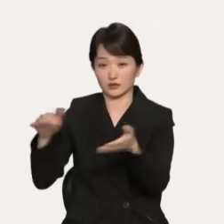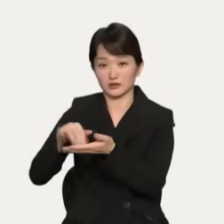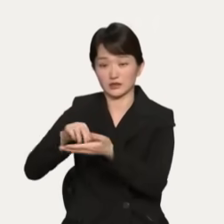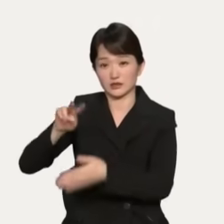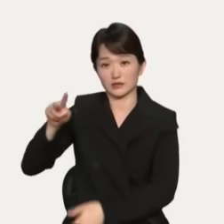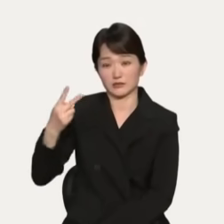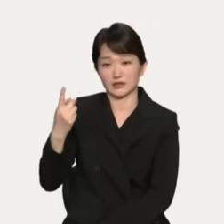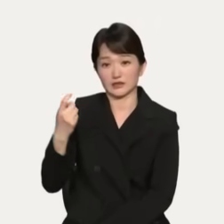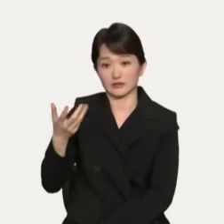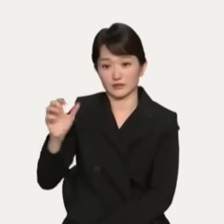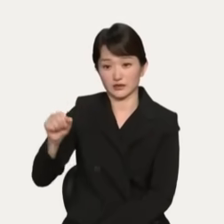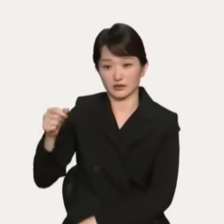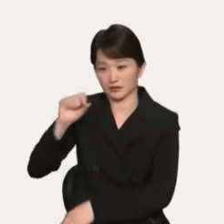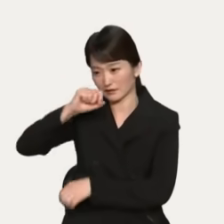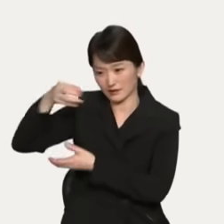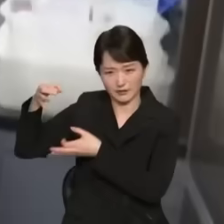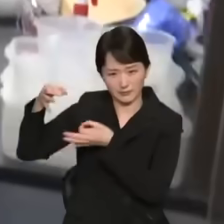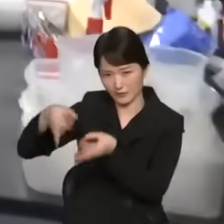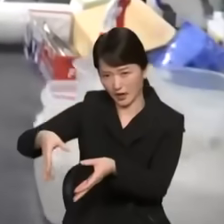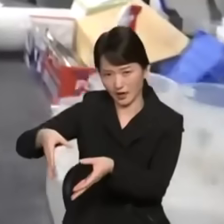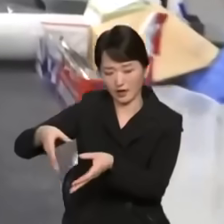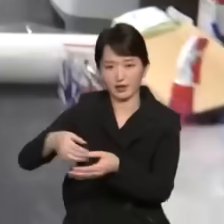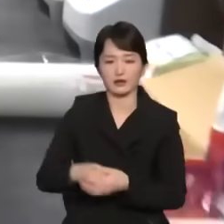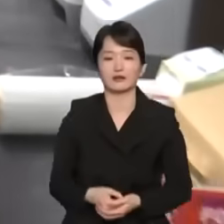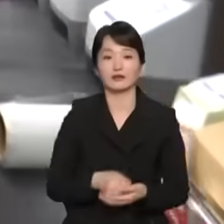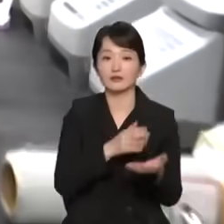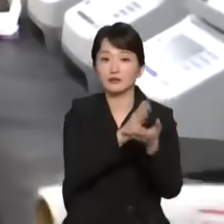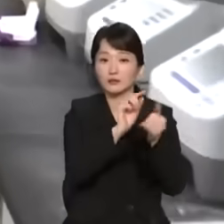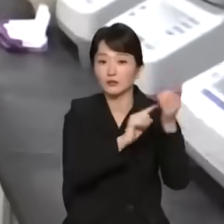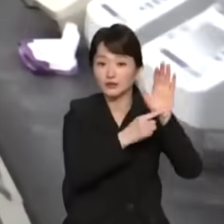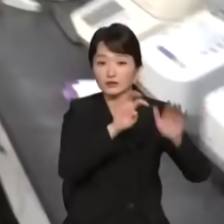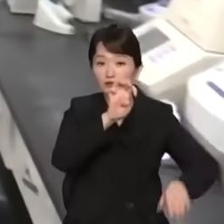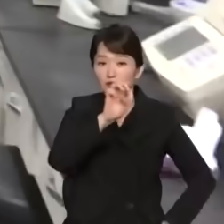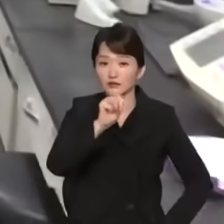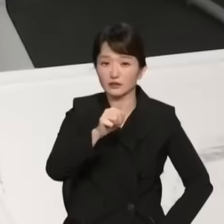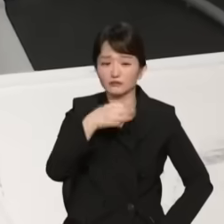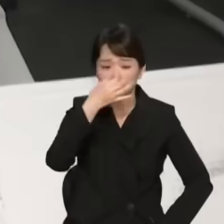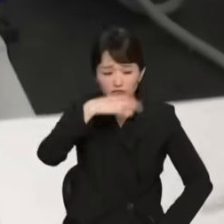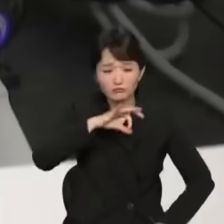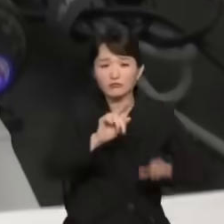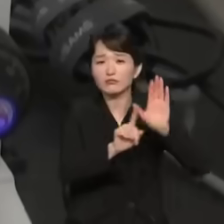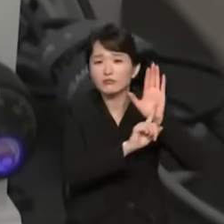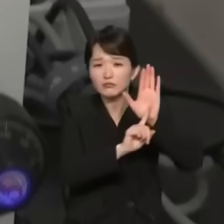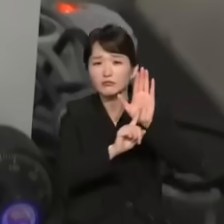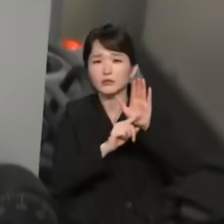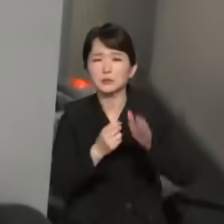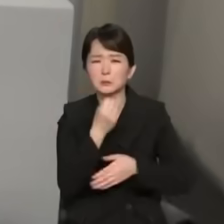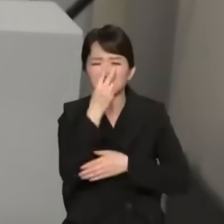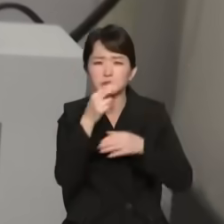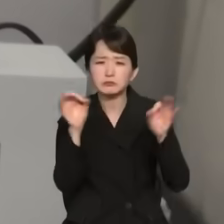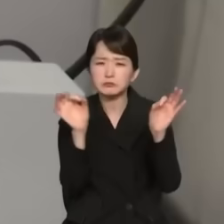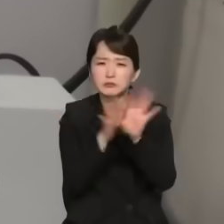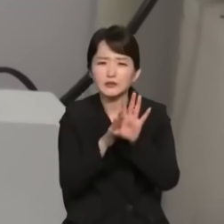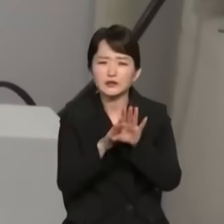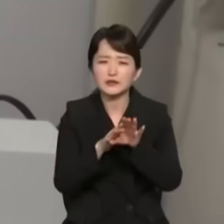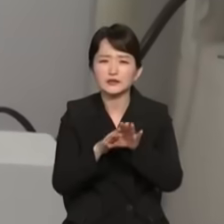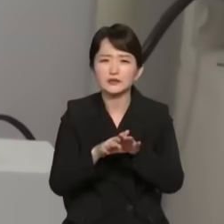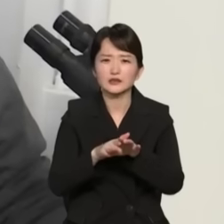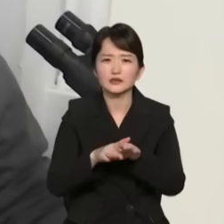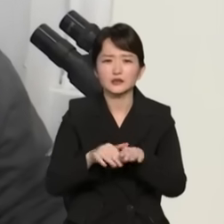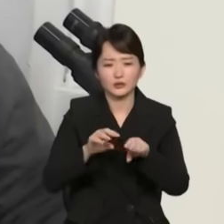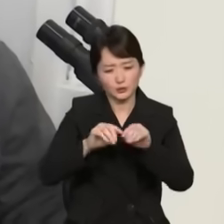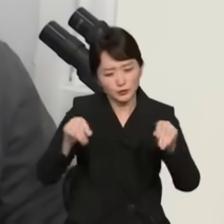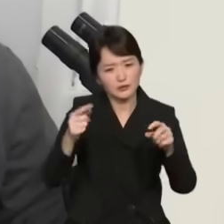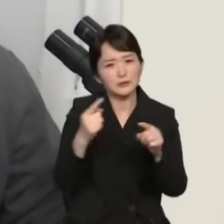211억 원의 예산을 투입했습니다. 전문가들은 EM의 효과라고 홍보되는 탈취나 토질 개량은 EM이